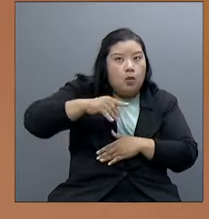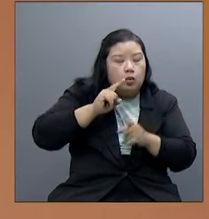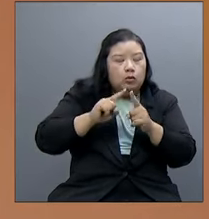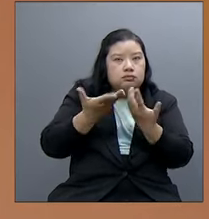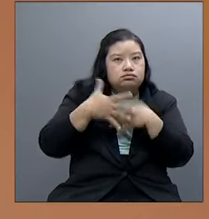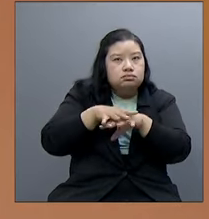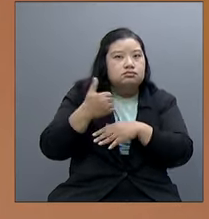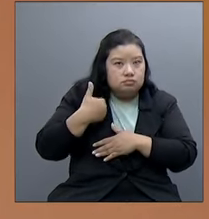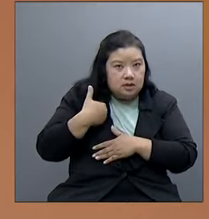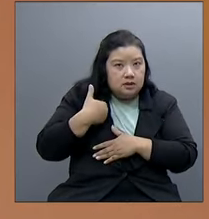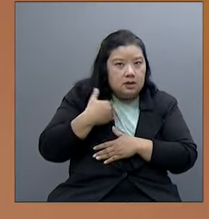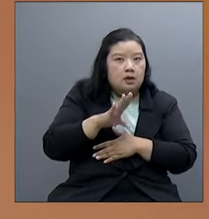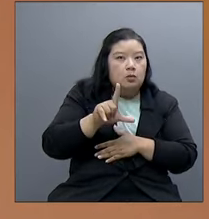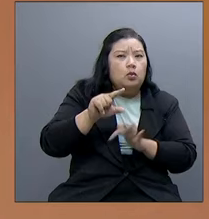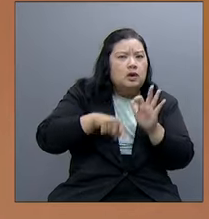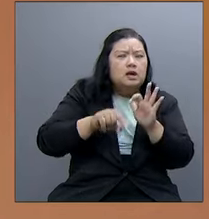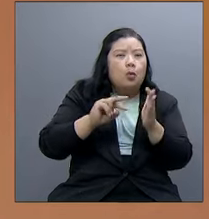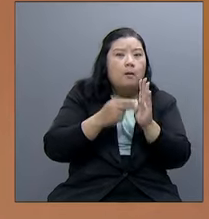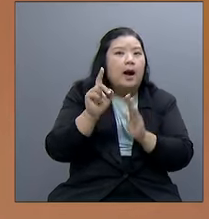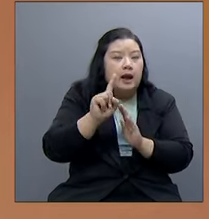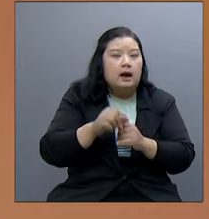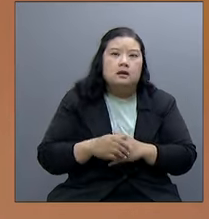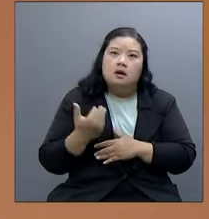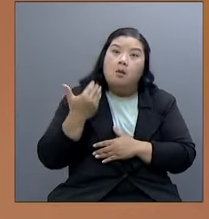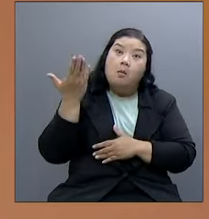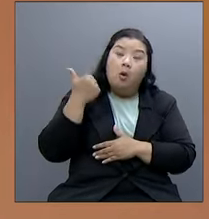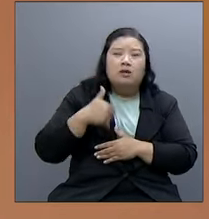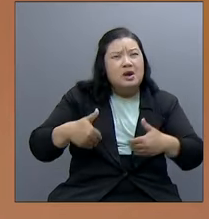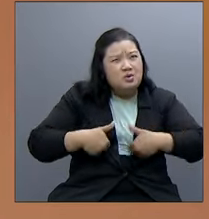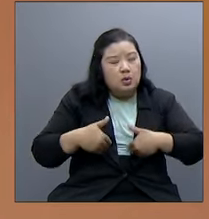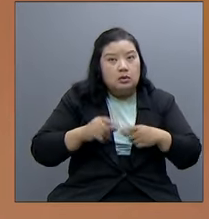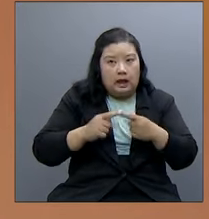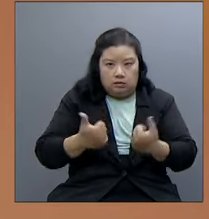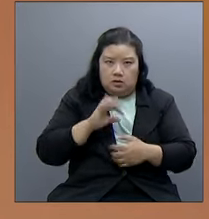เรื่เราทเคยคำใรค